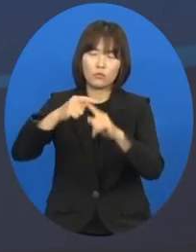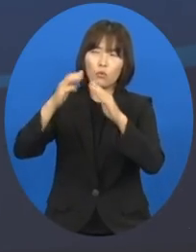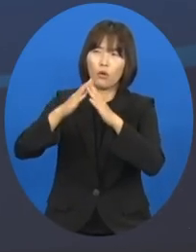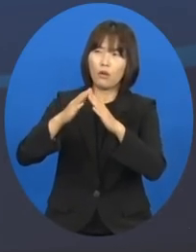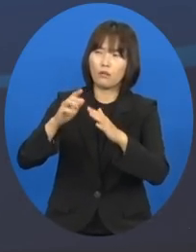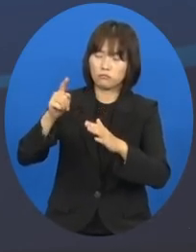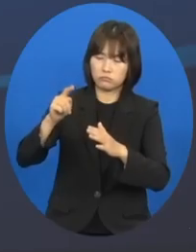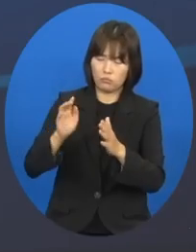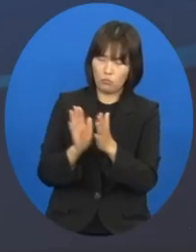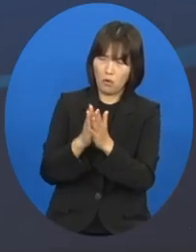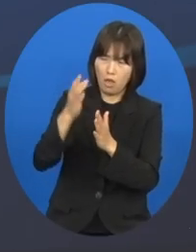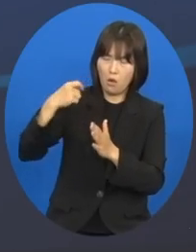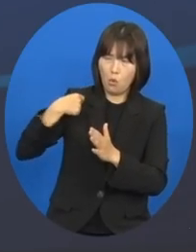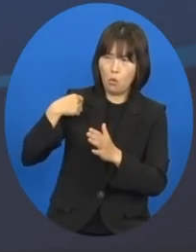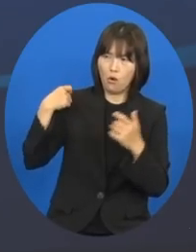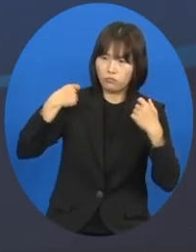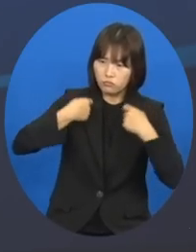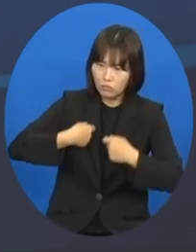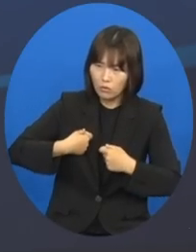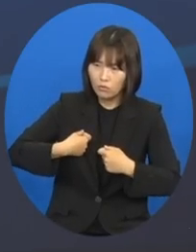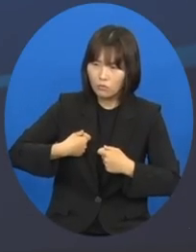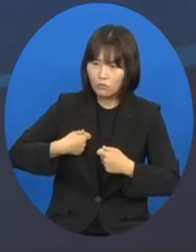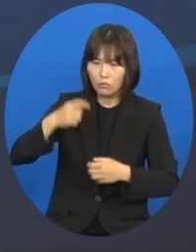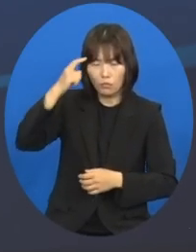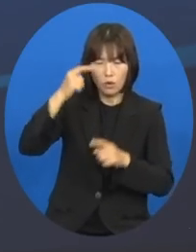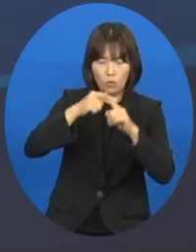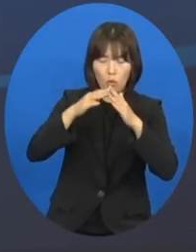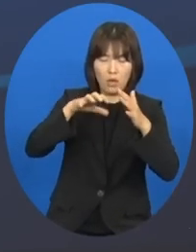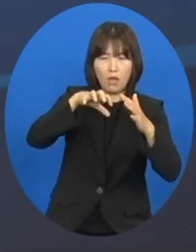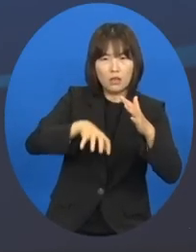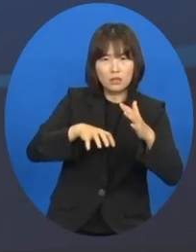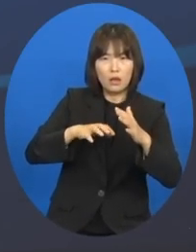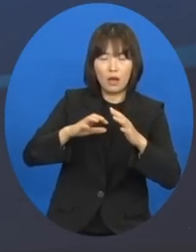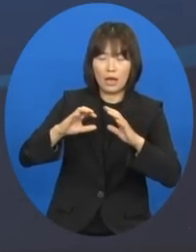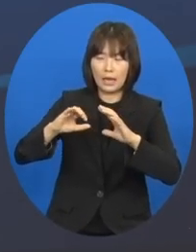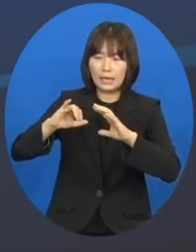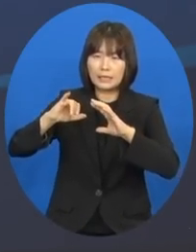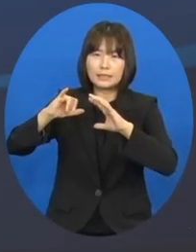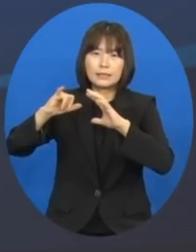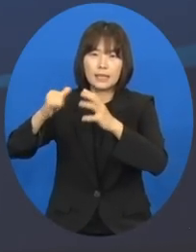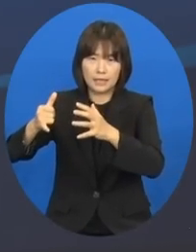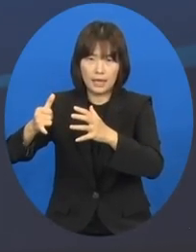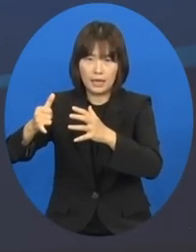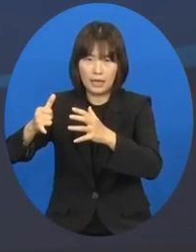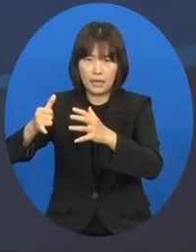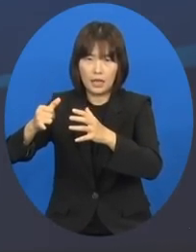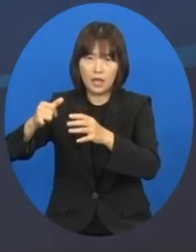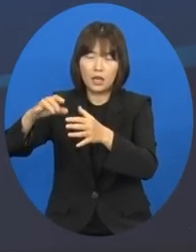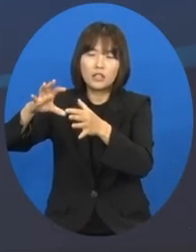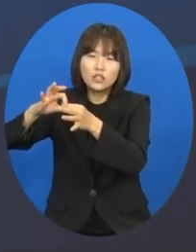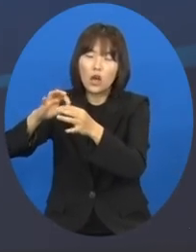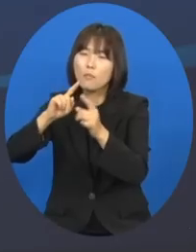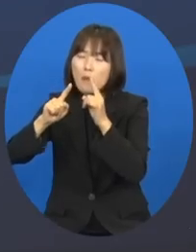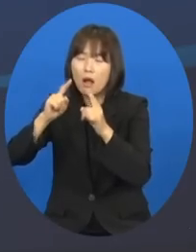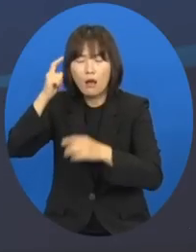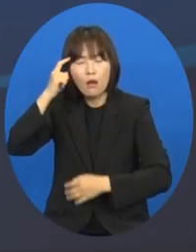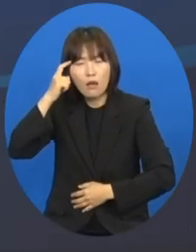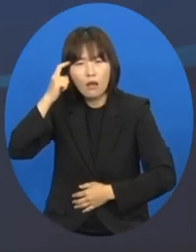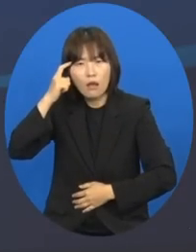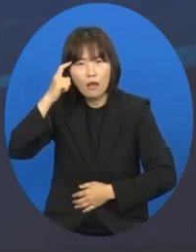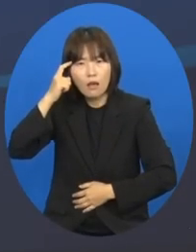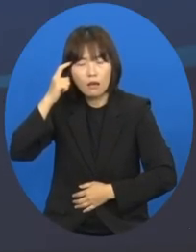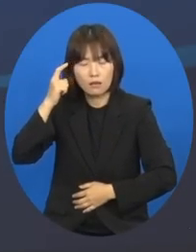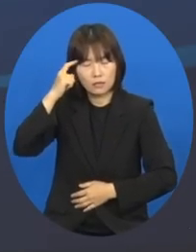있고 왔지 왜 저렇게 세상적인 말을 하면서 교회 있지 이런 관점으로 보시는 분들이 있어요 제가 캐나다에서